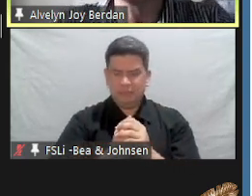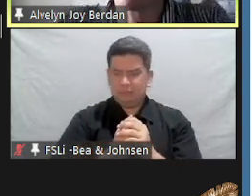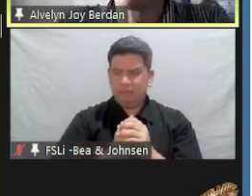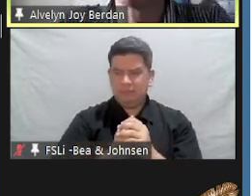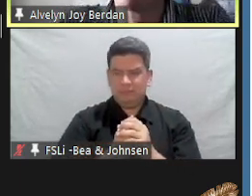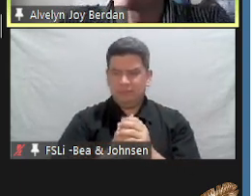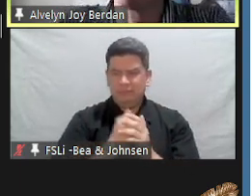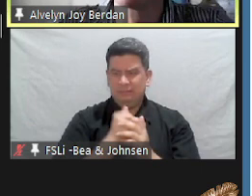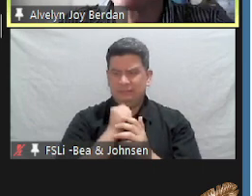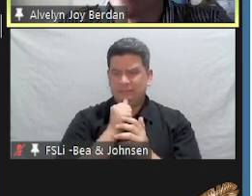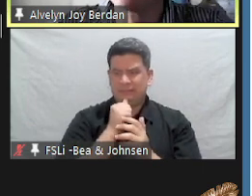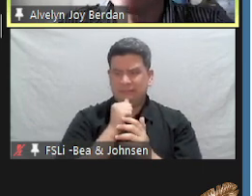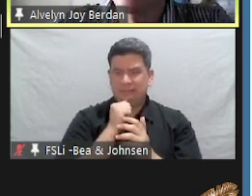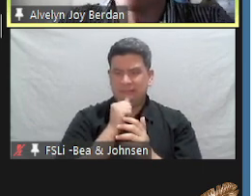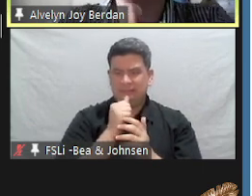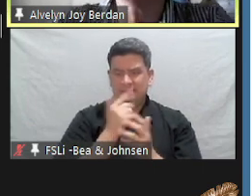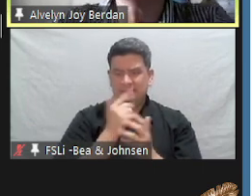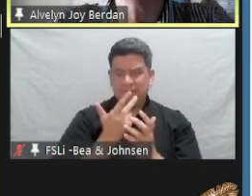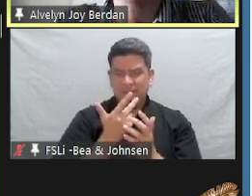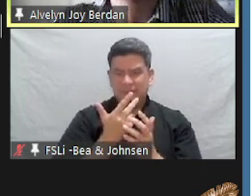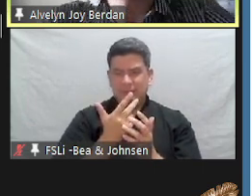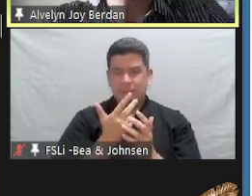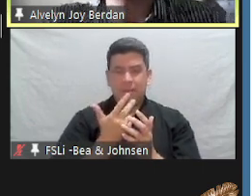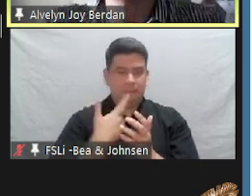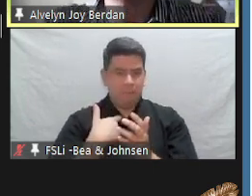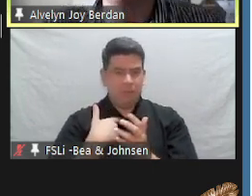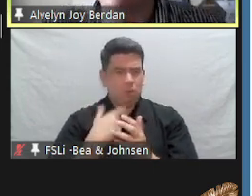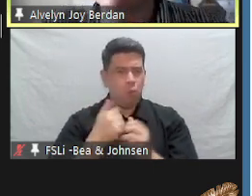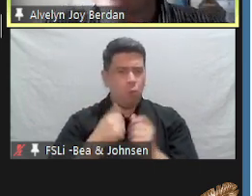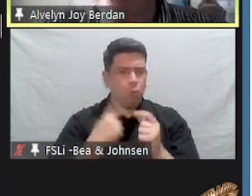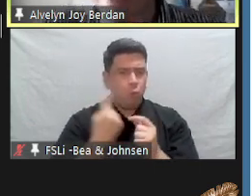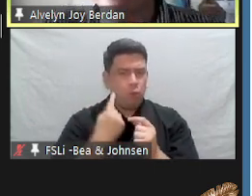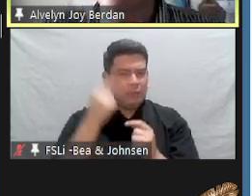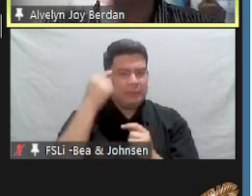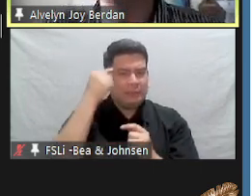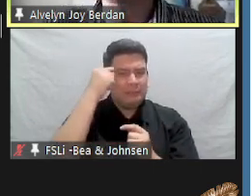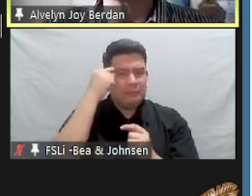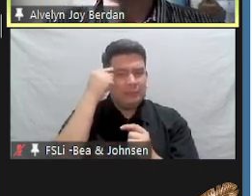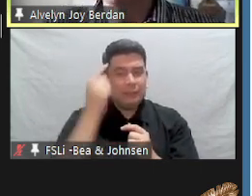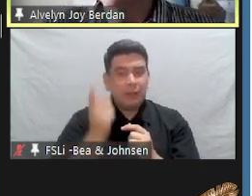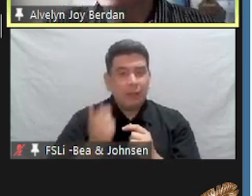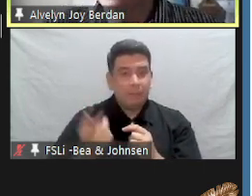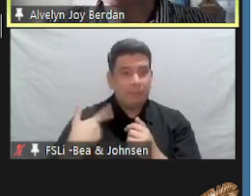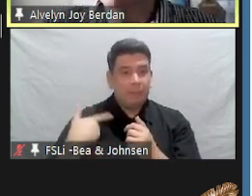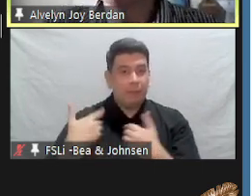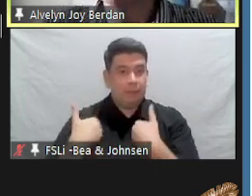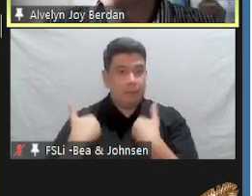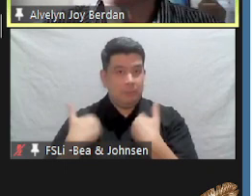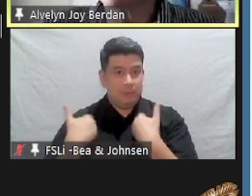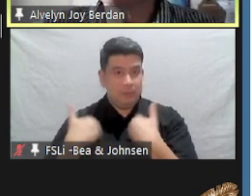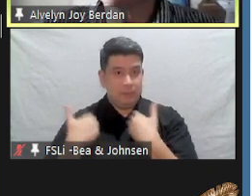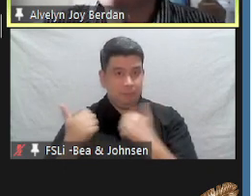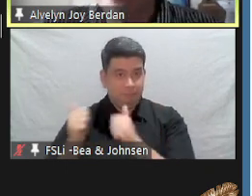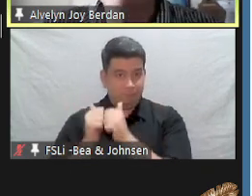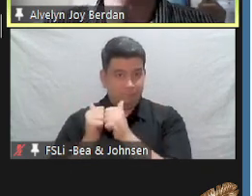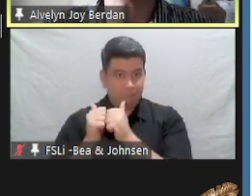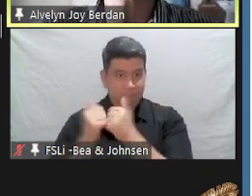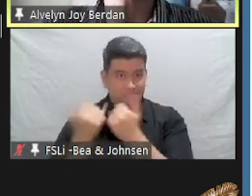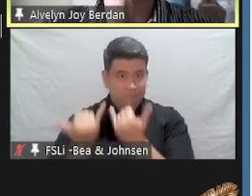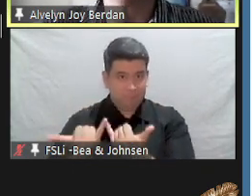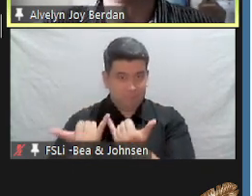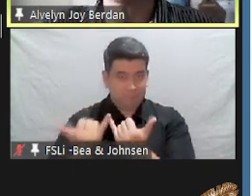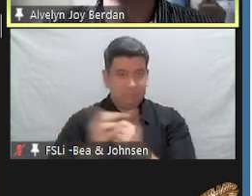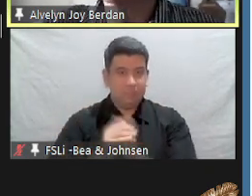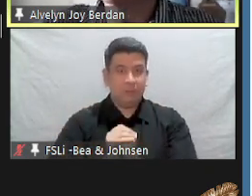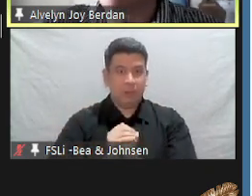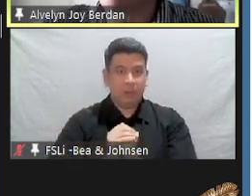po tayong mga kasamang kabataan. At kung tingin po natin ay meron tayong nagawang hindi maganda, pwede